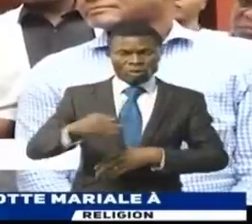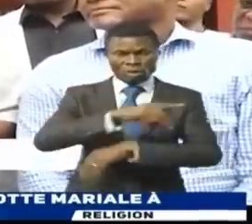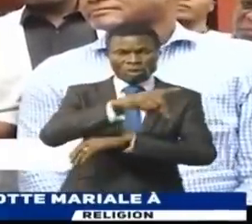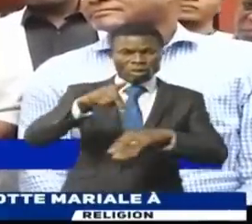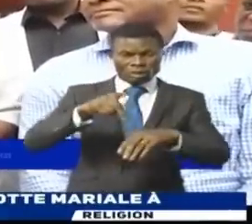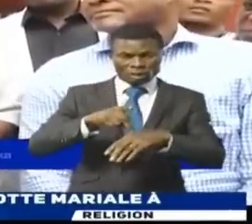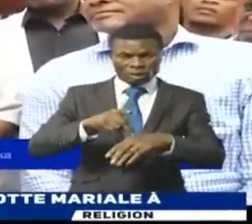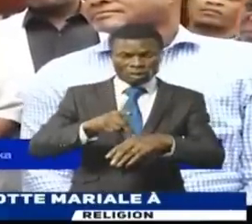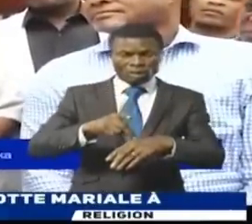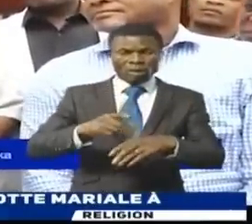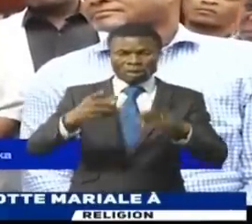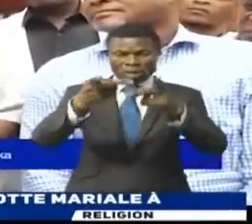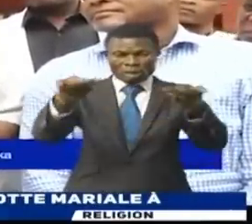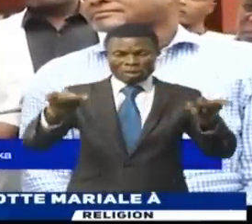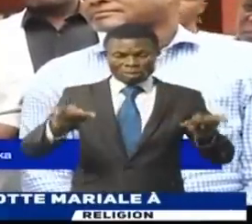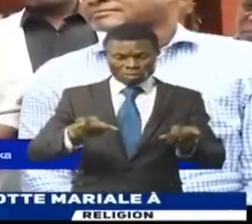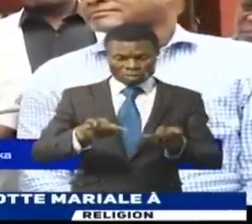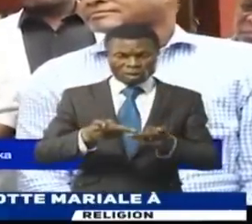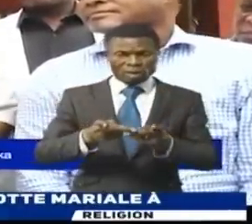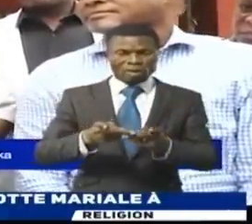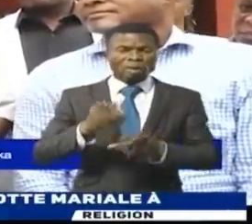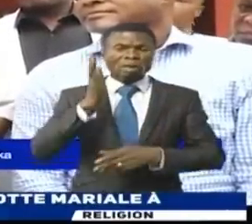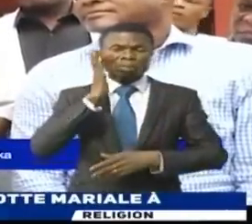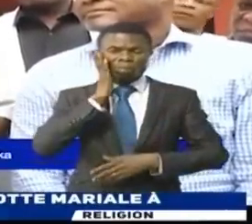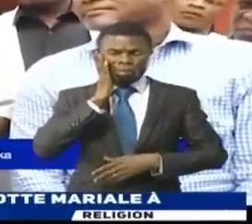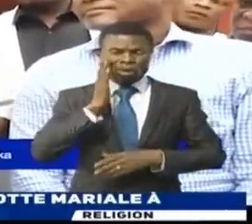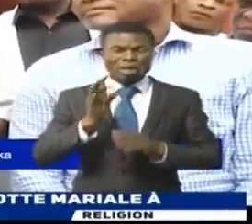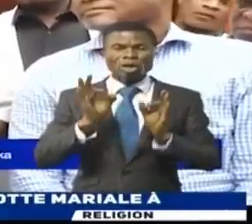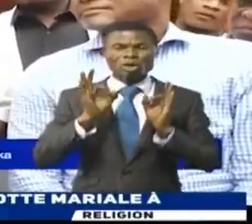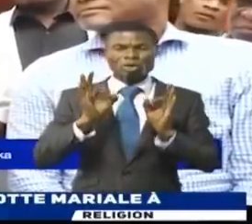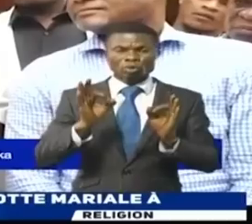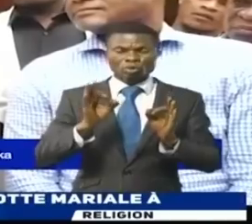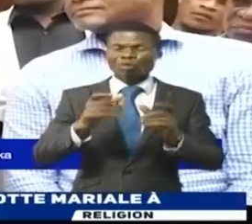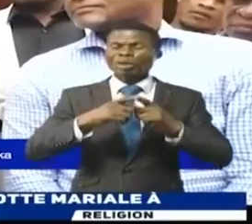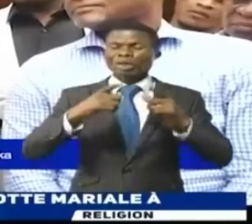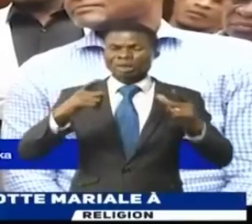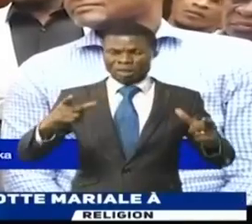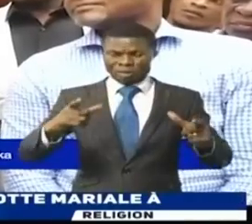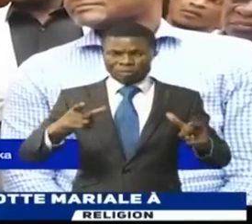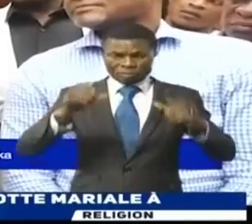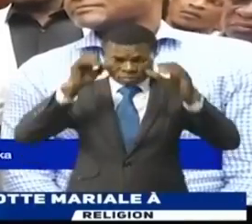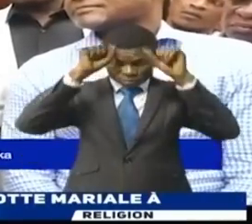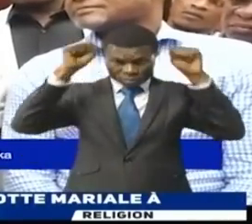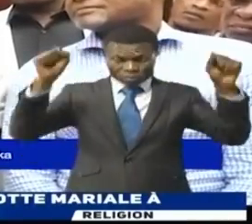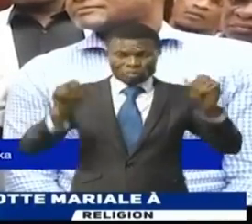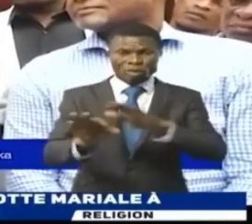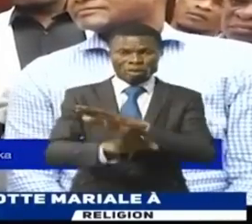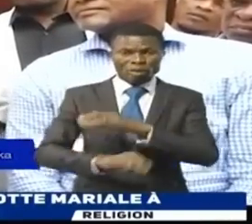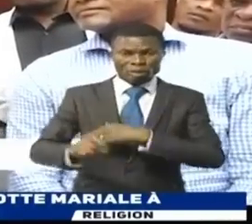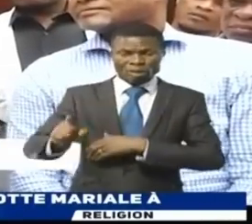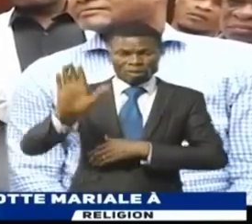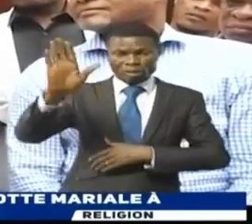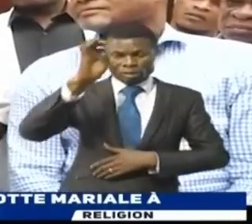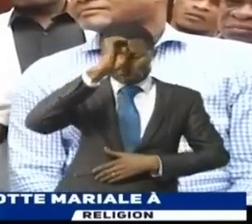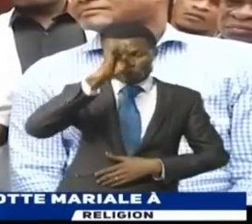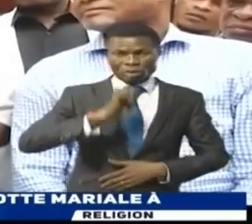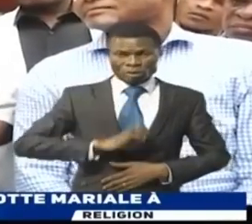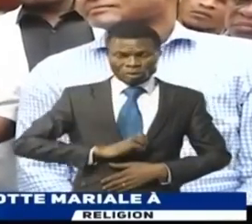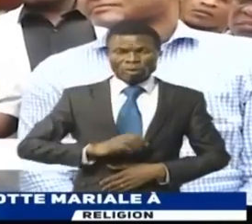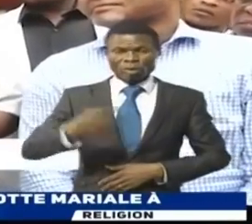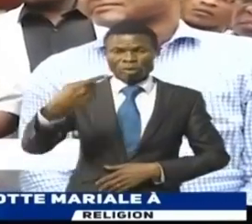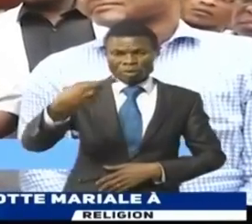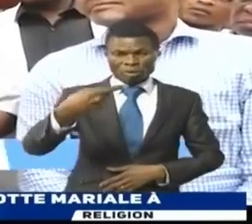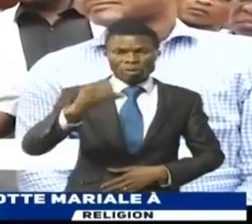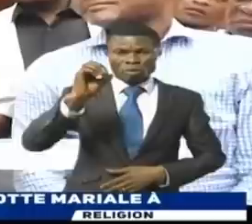paroisse, une grotte moderne, grotte mariale. Voilà. Le président de cette fondation, son Excellence Godard